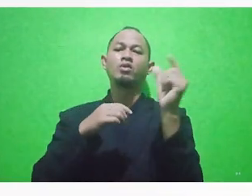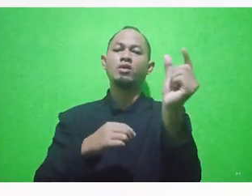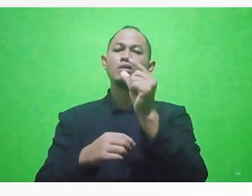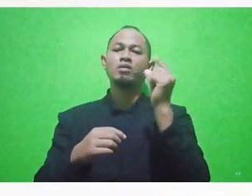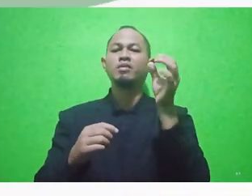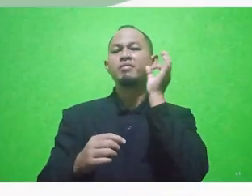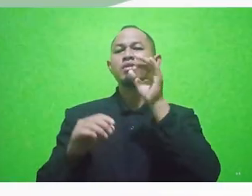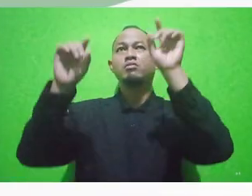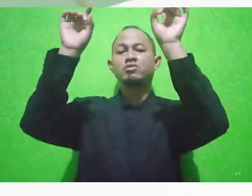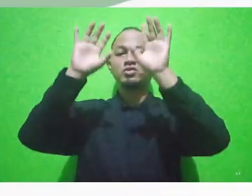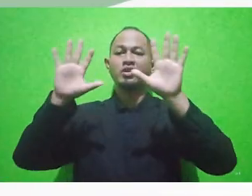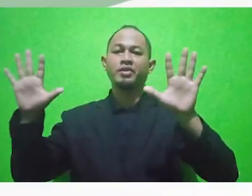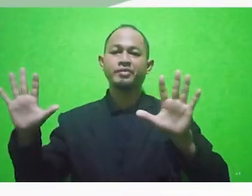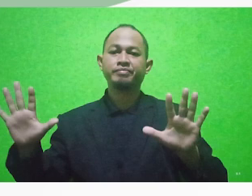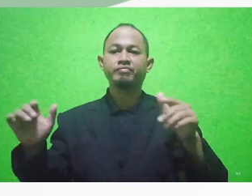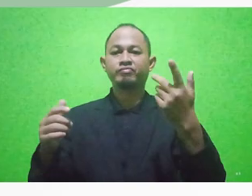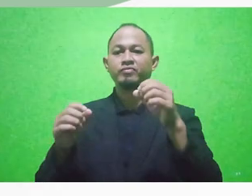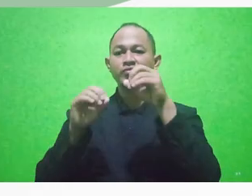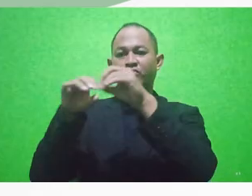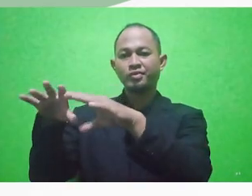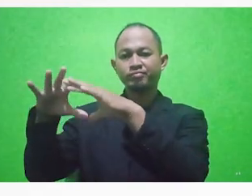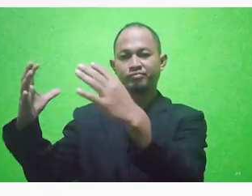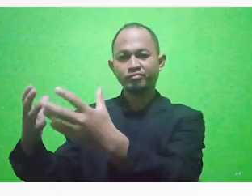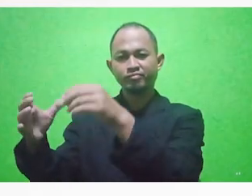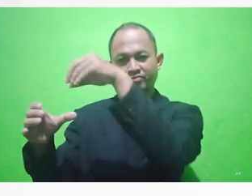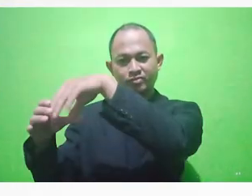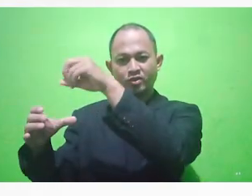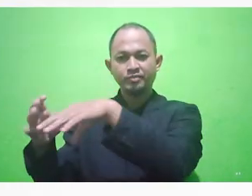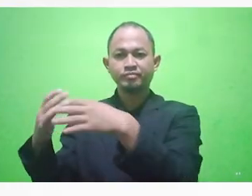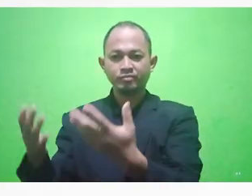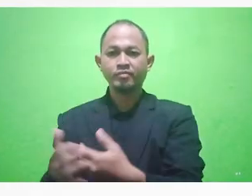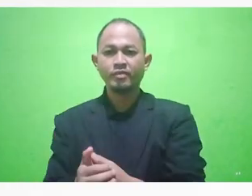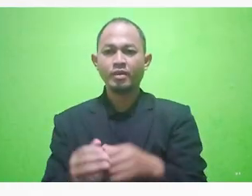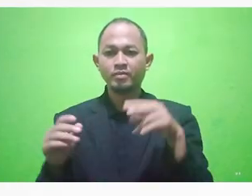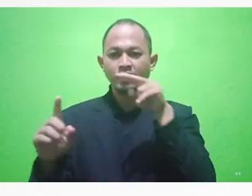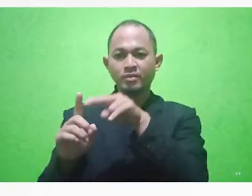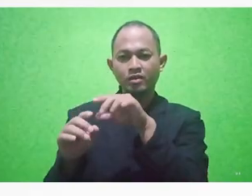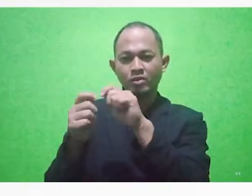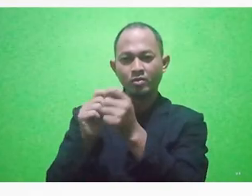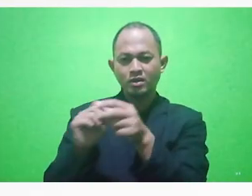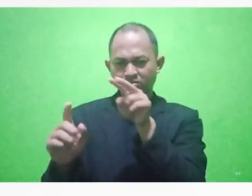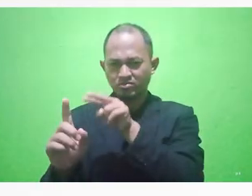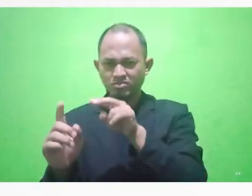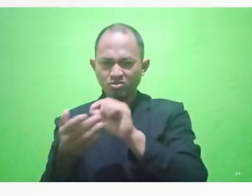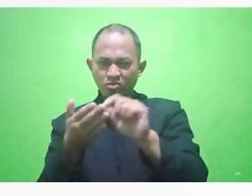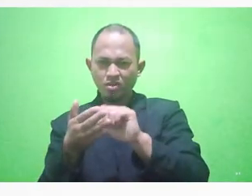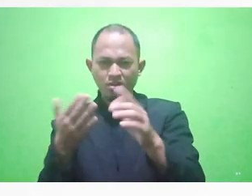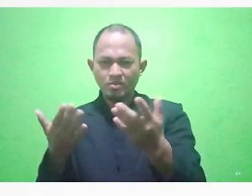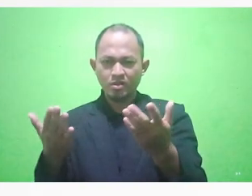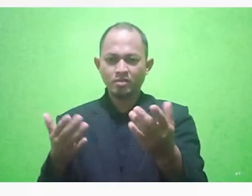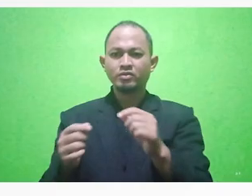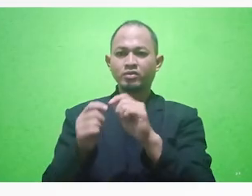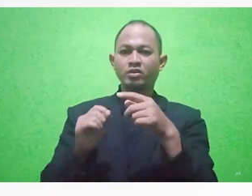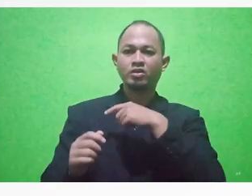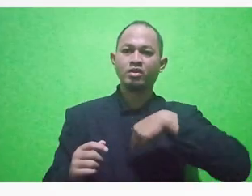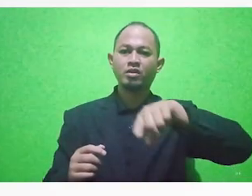hemat listrik, dan mengurangi sampah. Nah, sudah mulai paham kan bagaimana menghadapi perubahan iklim di satuan pendidikan? Sekarang,